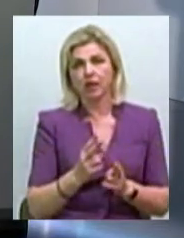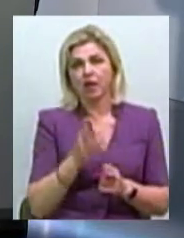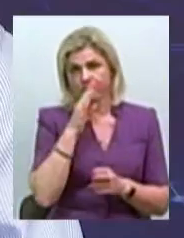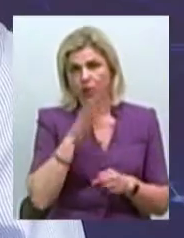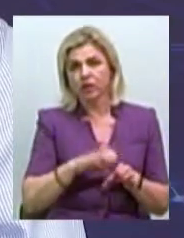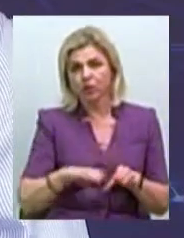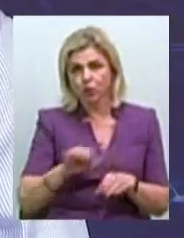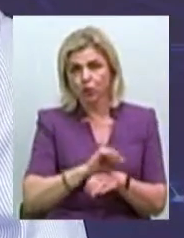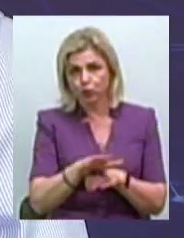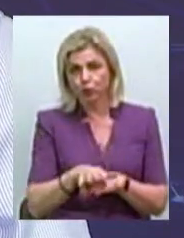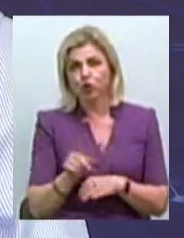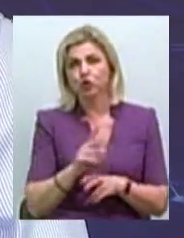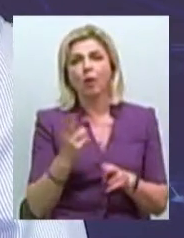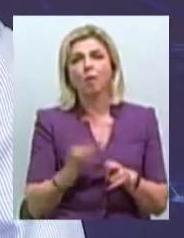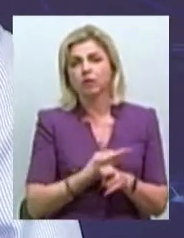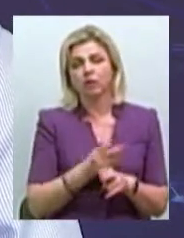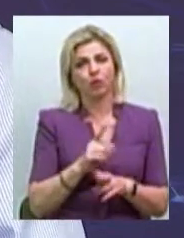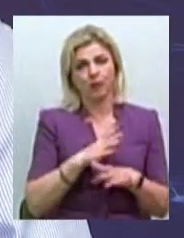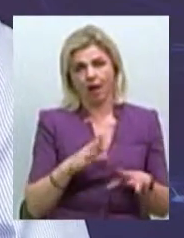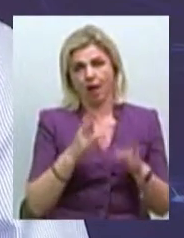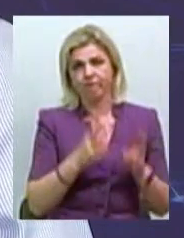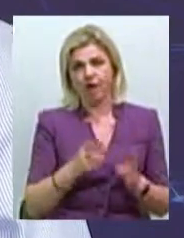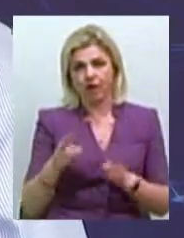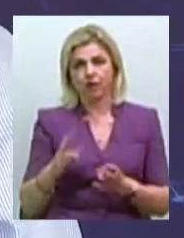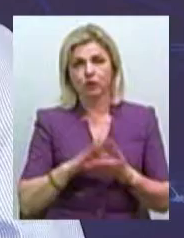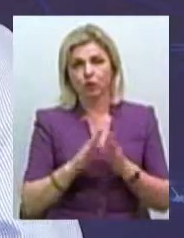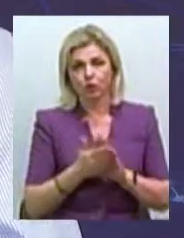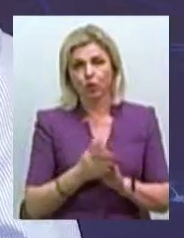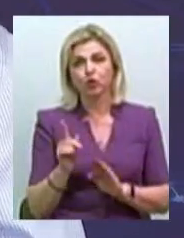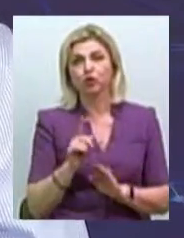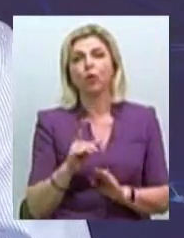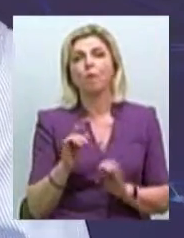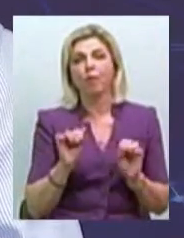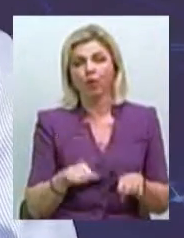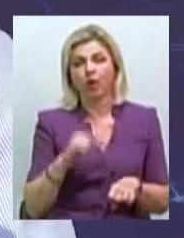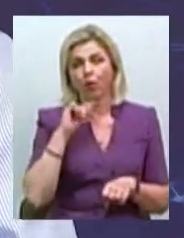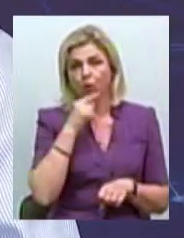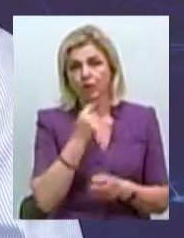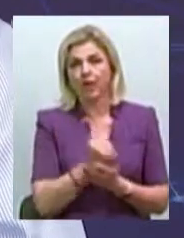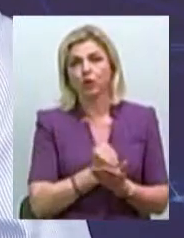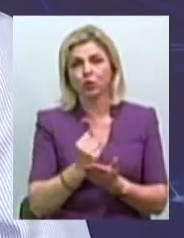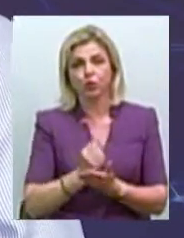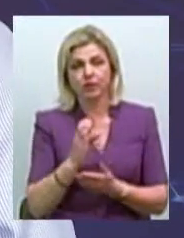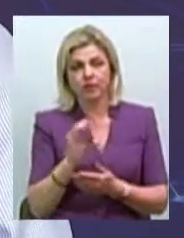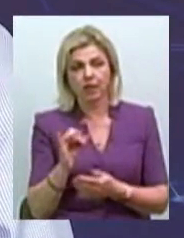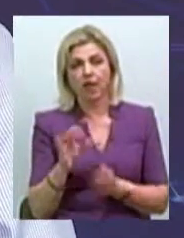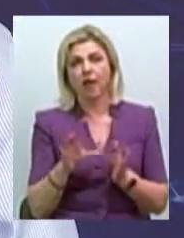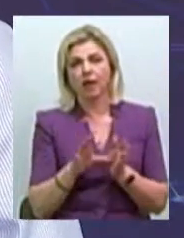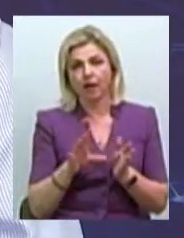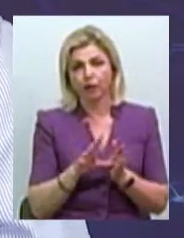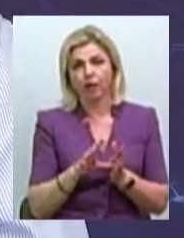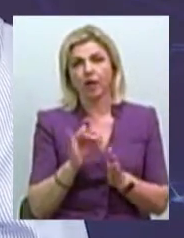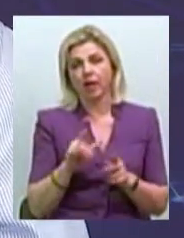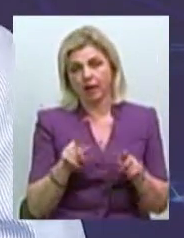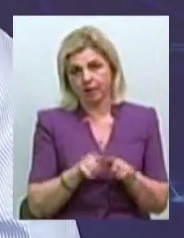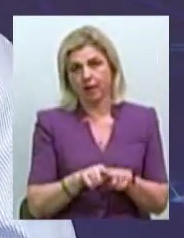щоб позбуватися аварійних ситуацій, для того, щоб ми в кінці кінців могли економити ресурси, могли економити електроенергію і